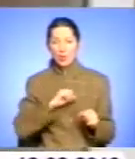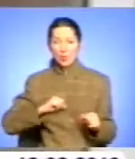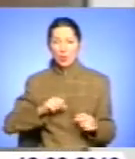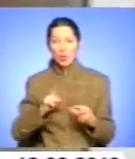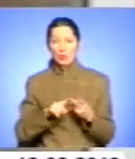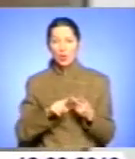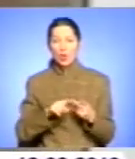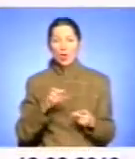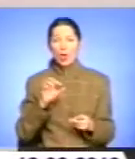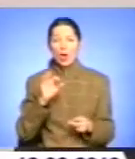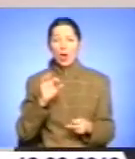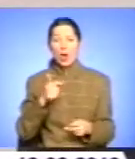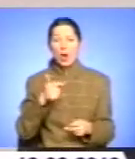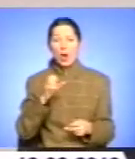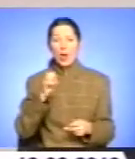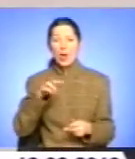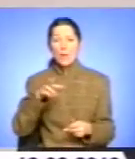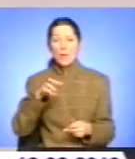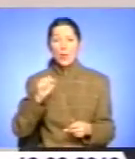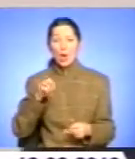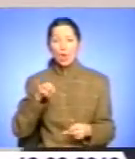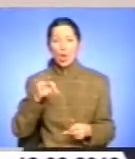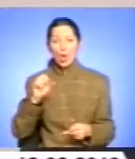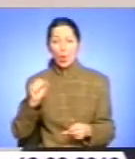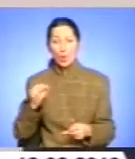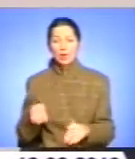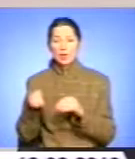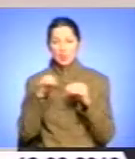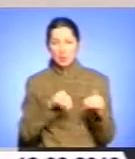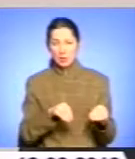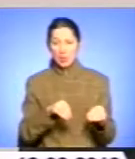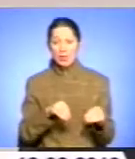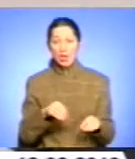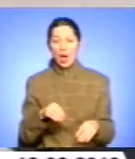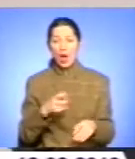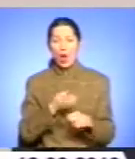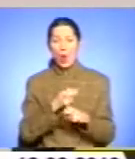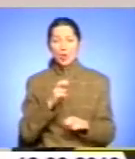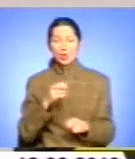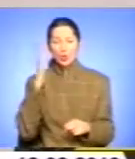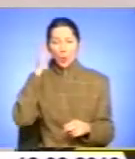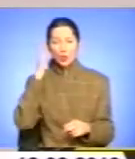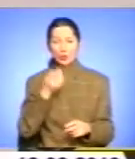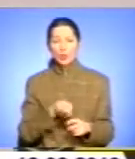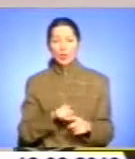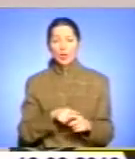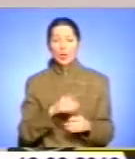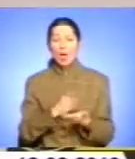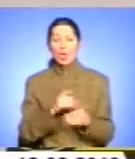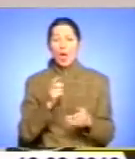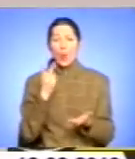онкогематология, трансплантация костного мозга. В этом плане важливим і перебуває на постійному контролі